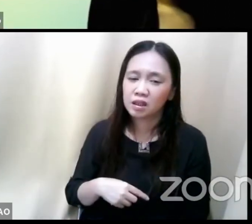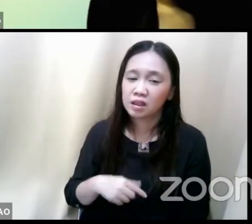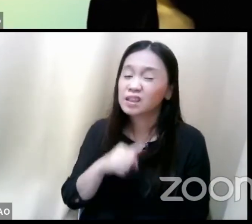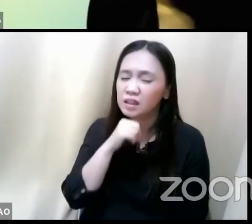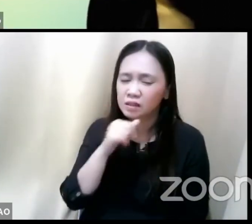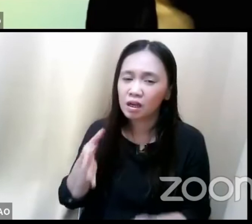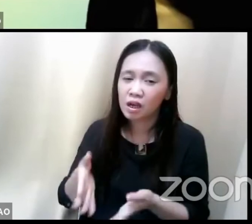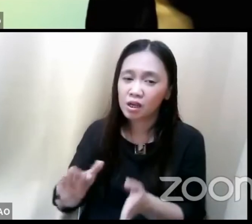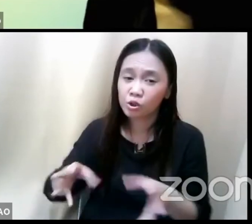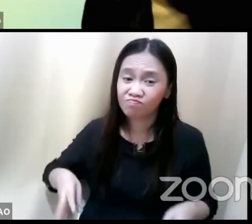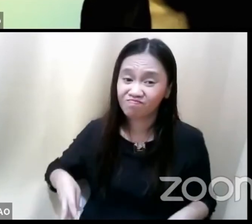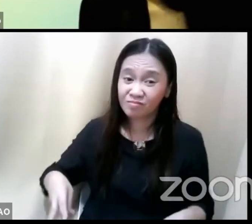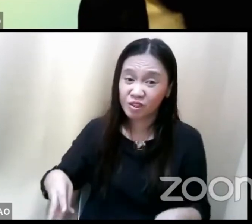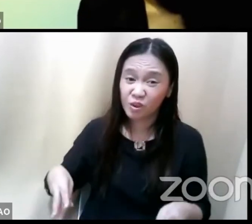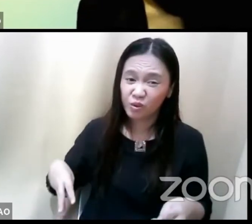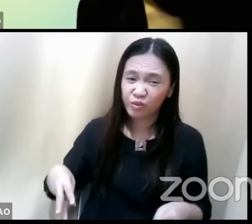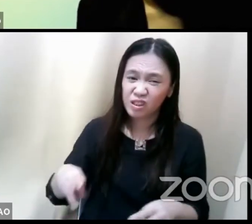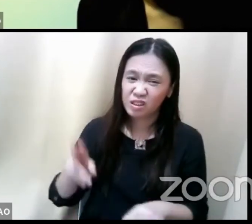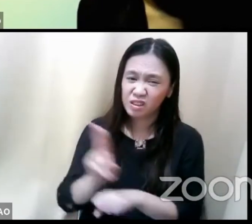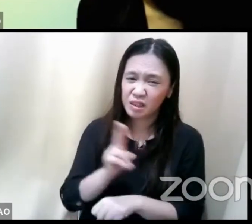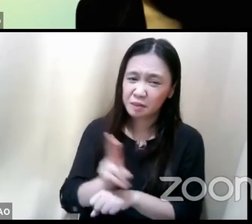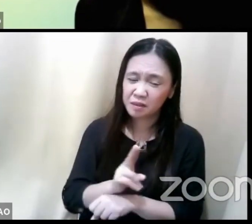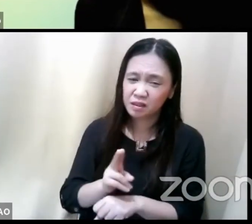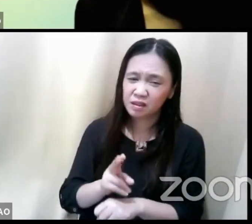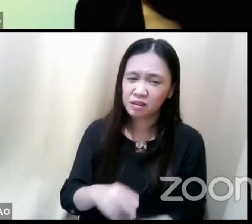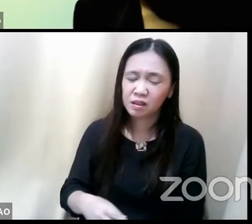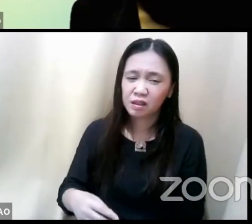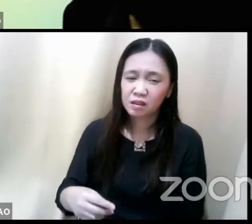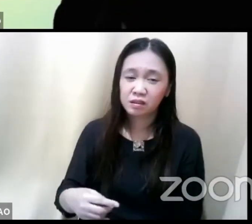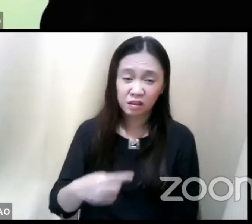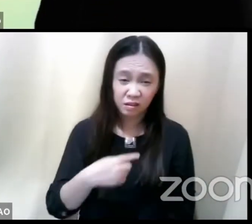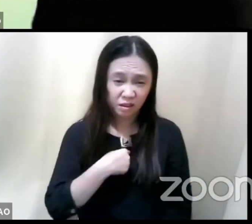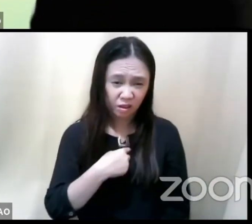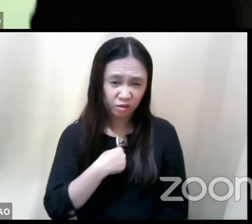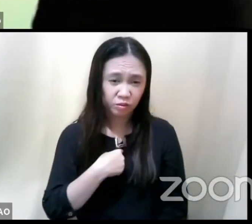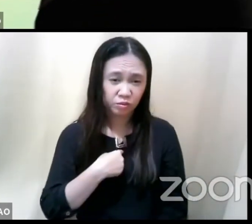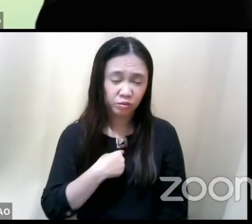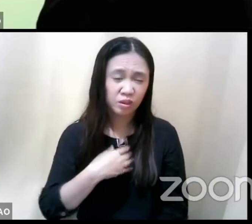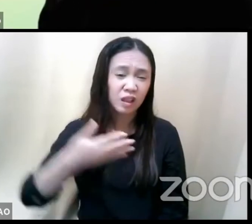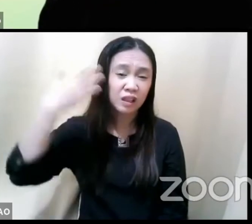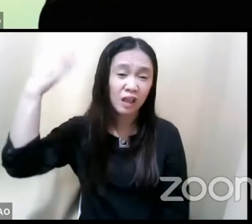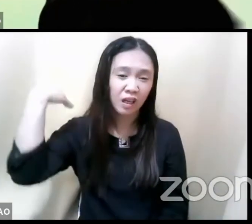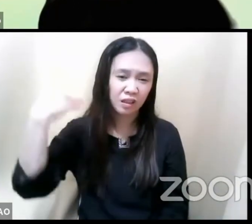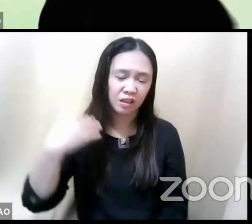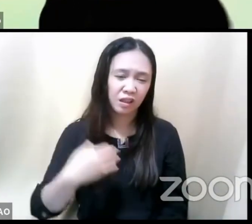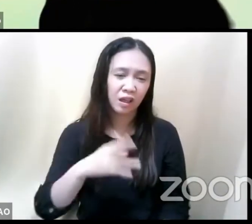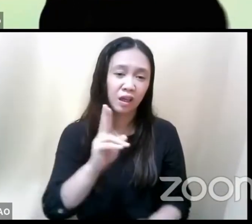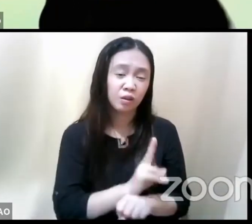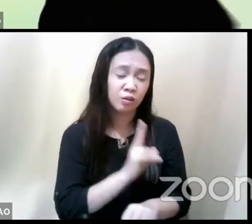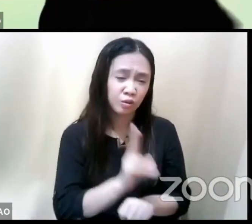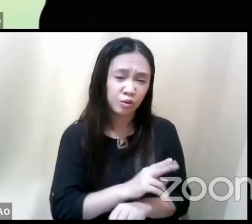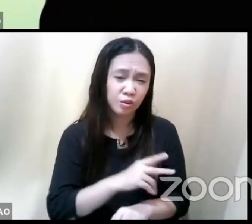Yan. Kasi that time, yun yung ginagamit namin sa PT. Now, dito na tayo sa profession natin, sa